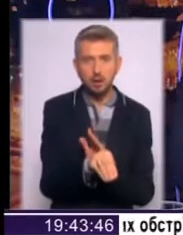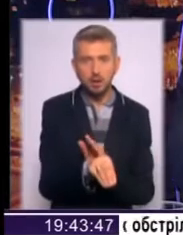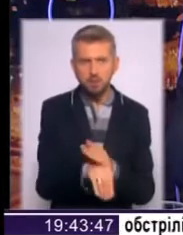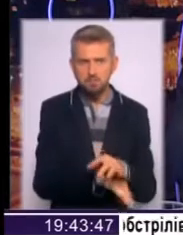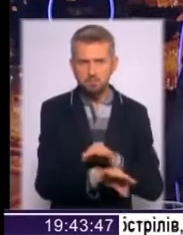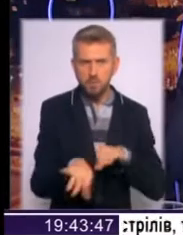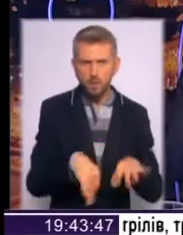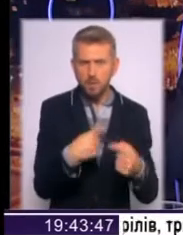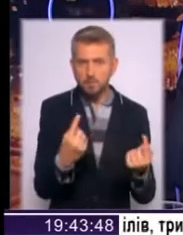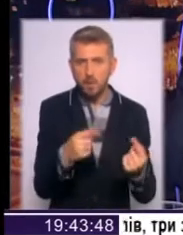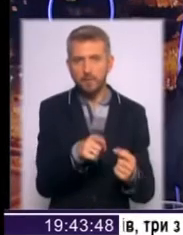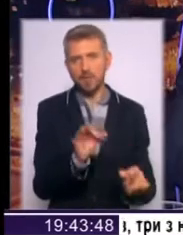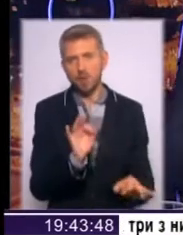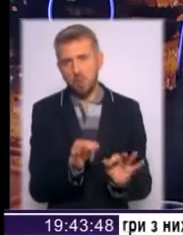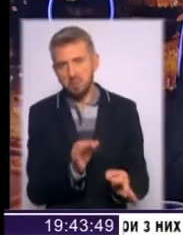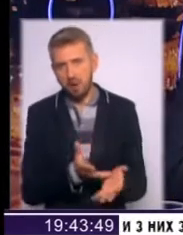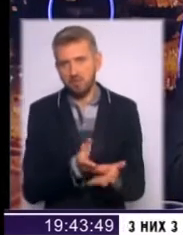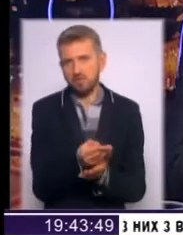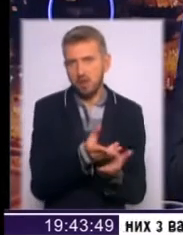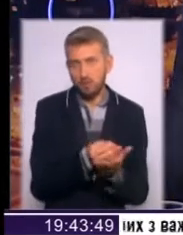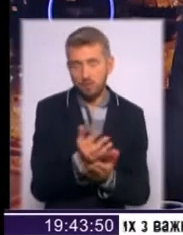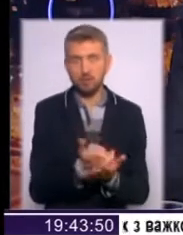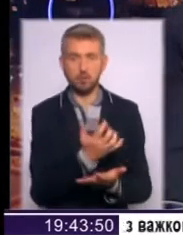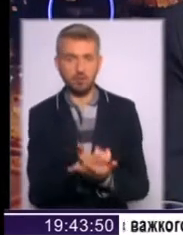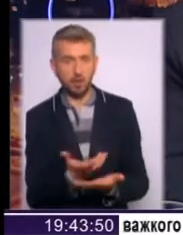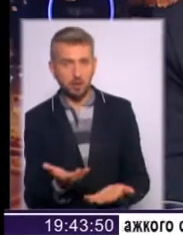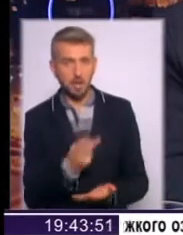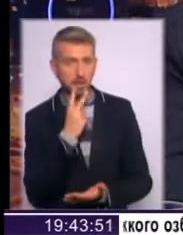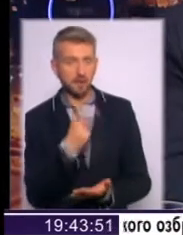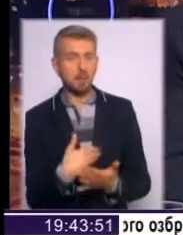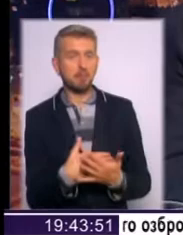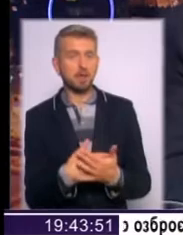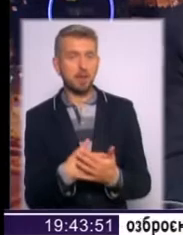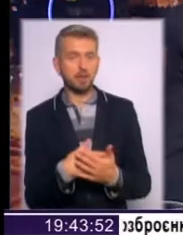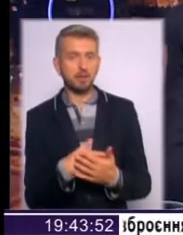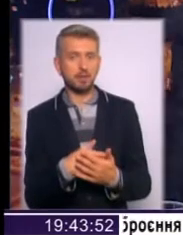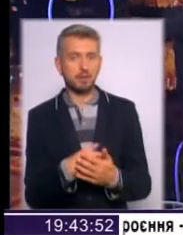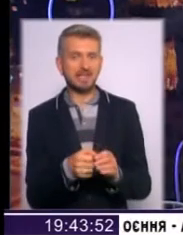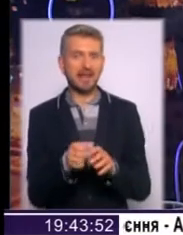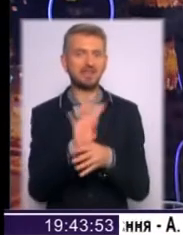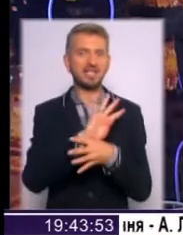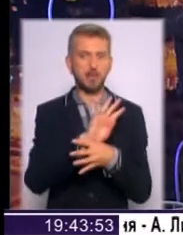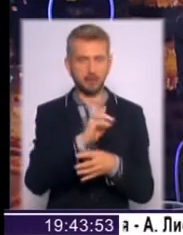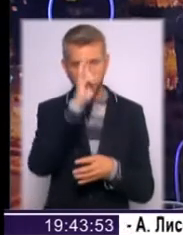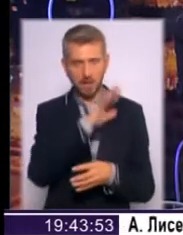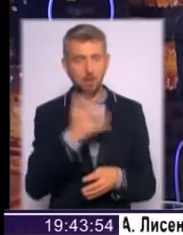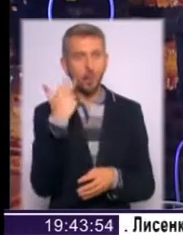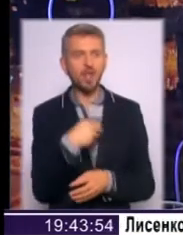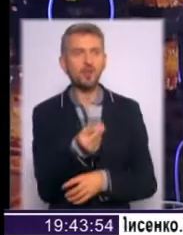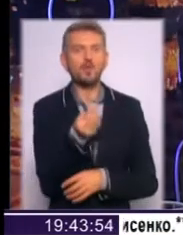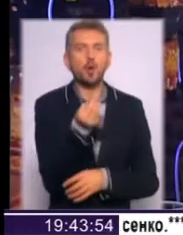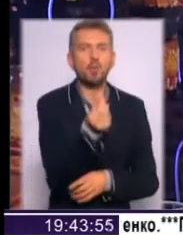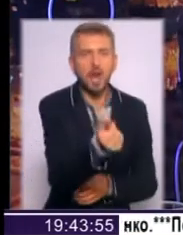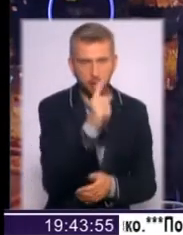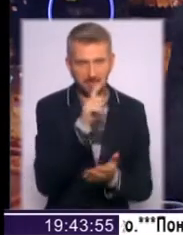собі фінансував і на цьому заробляв. От дивіться приклад скандинавських країн, коли вони викупляють сміття. Вони просто